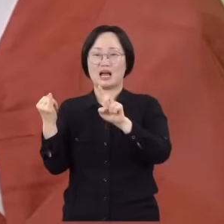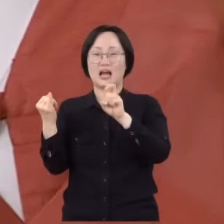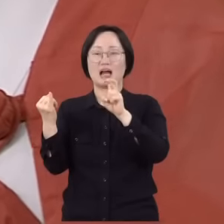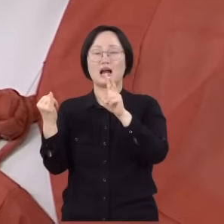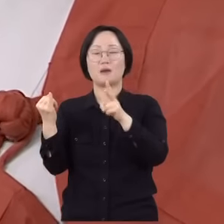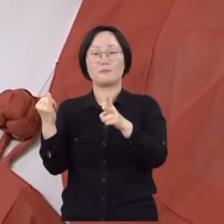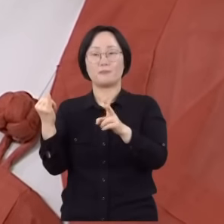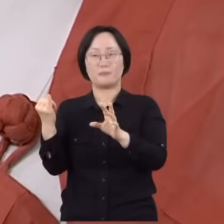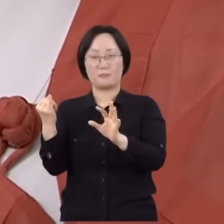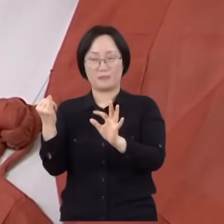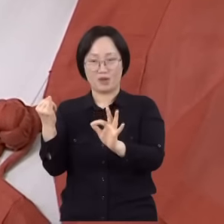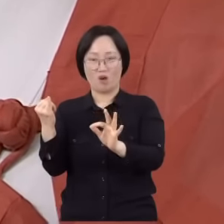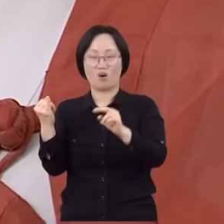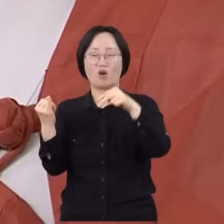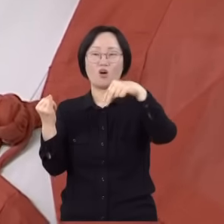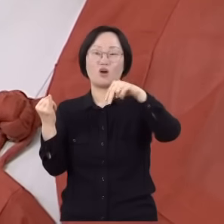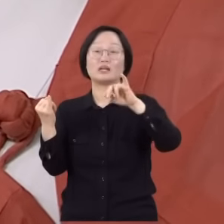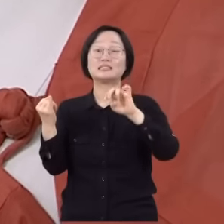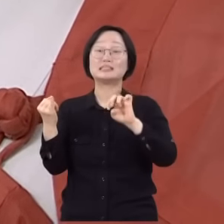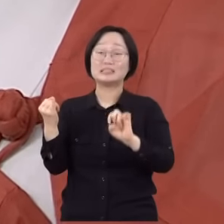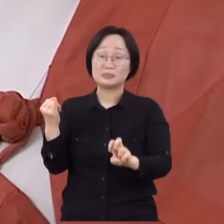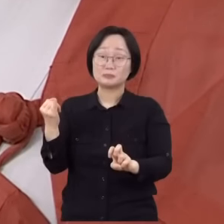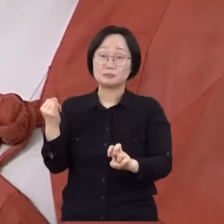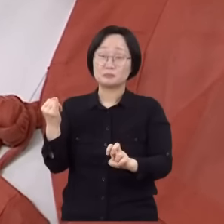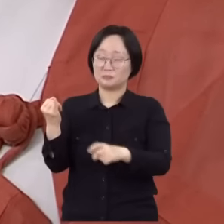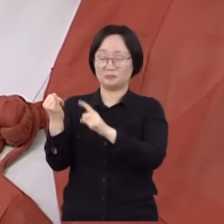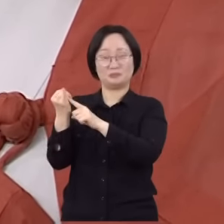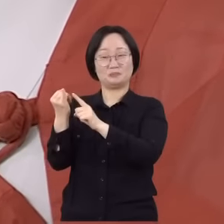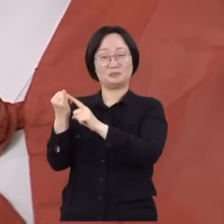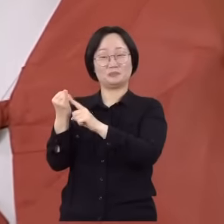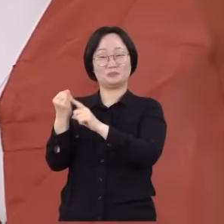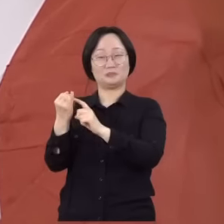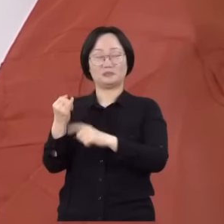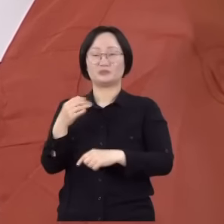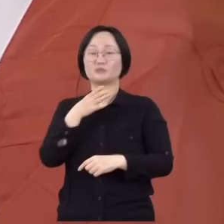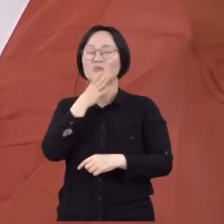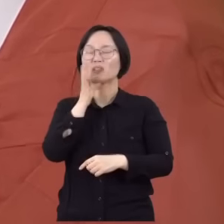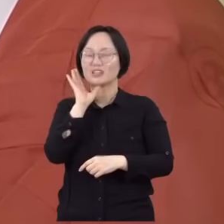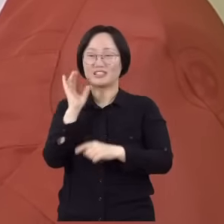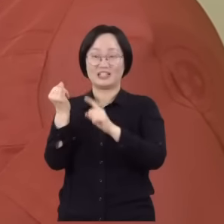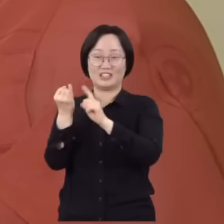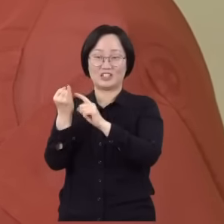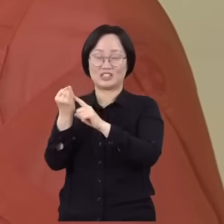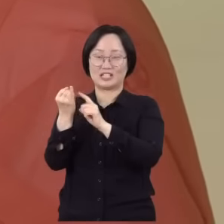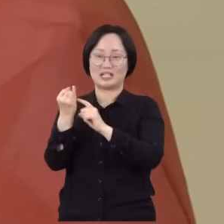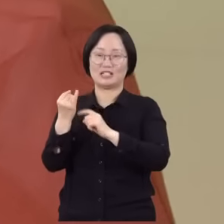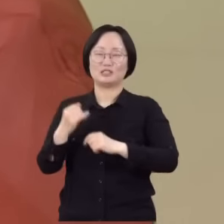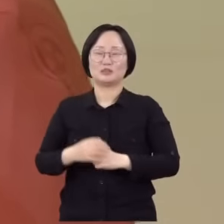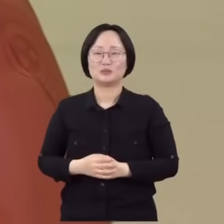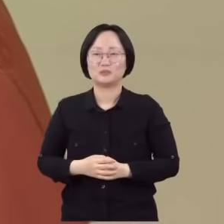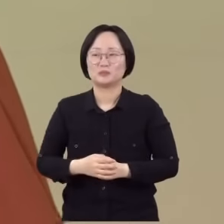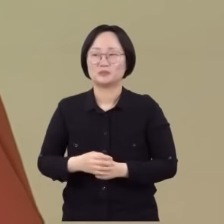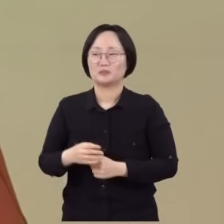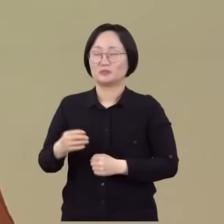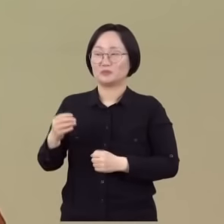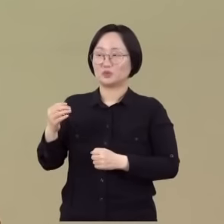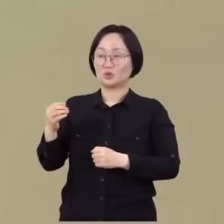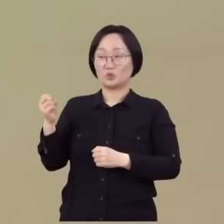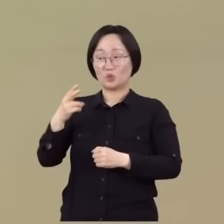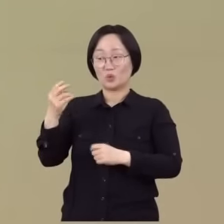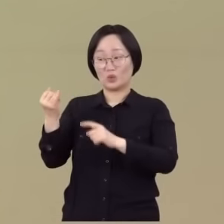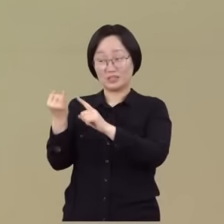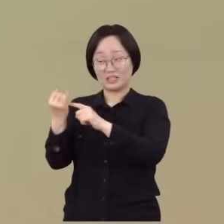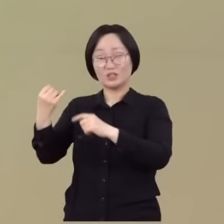소나무 완전 광팬이에요 그 어머니하고 따님이 우리 소나무 광팬인데 지금 제가